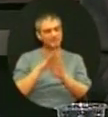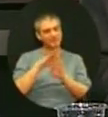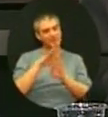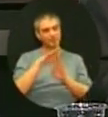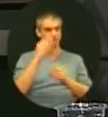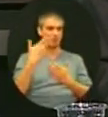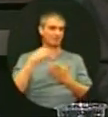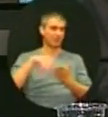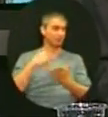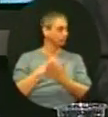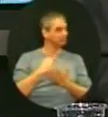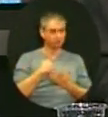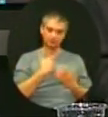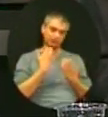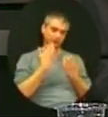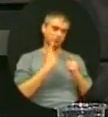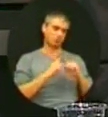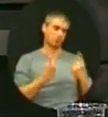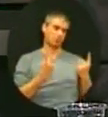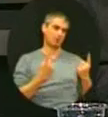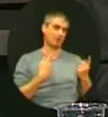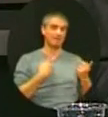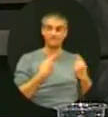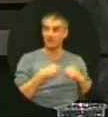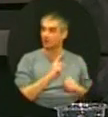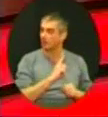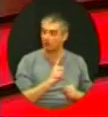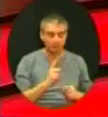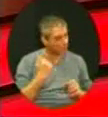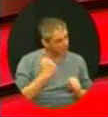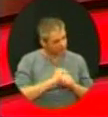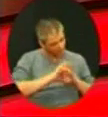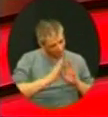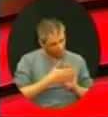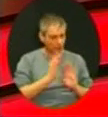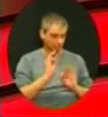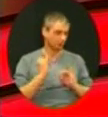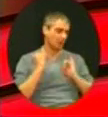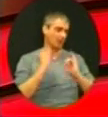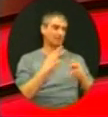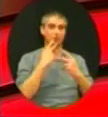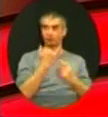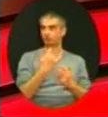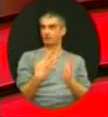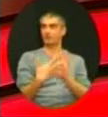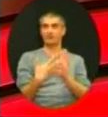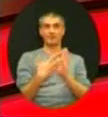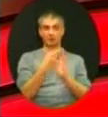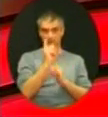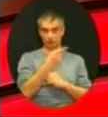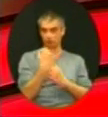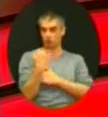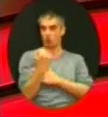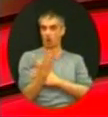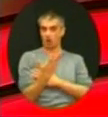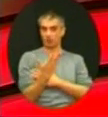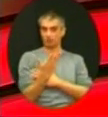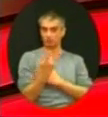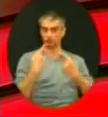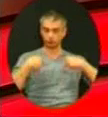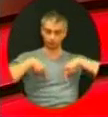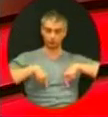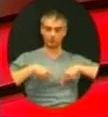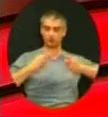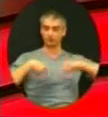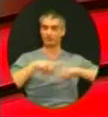לקראת אישור. אצלי בוועדה זה סיפור שונה. הוועדה לא בוחלת בשום אמצעי כדי להביא את התוצאות. אני חושב שבצניעות